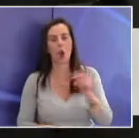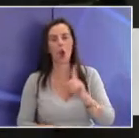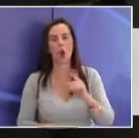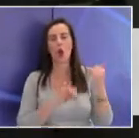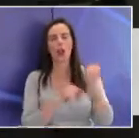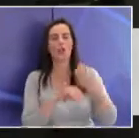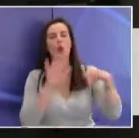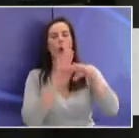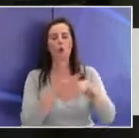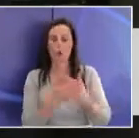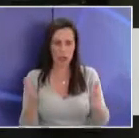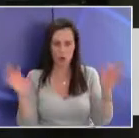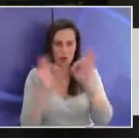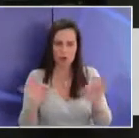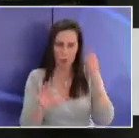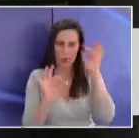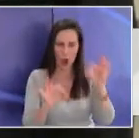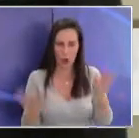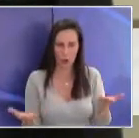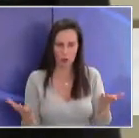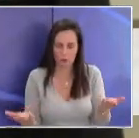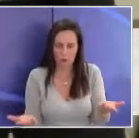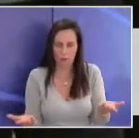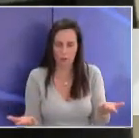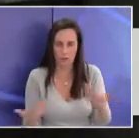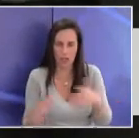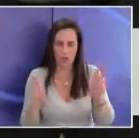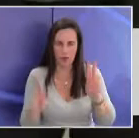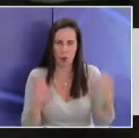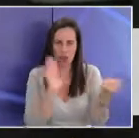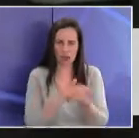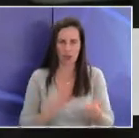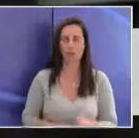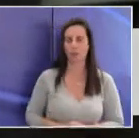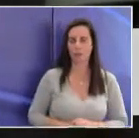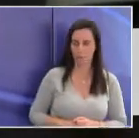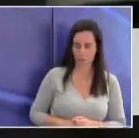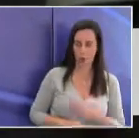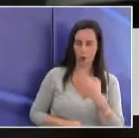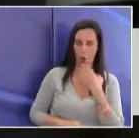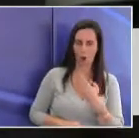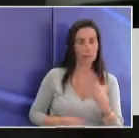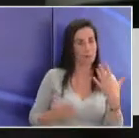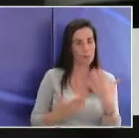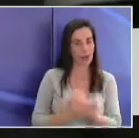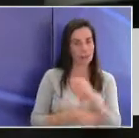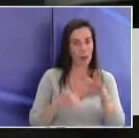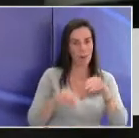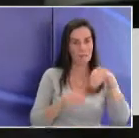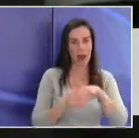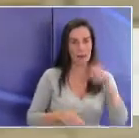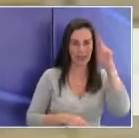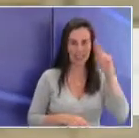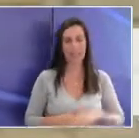להביא חוקים שאין להם שום היגיון ושום יכולת לעבור. אוקיי. חבר כנסת דוד ביטן, תודה רבה. בהצלחה בפריימריז. תודה,